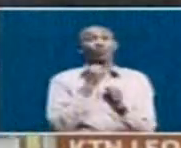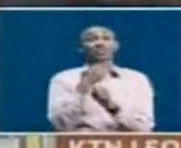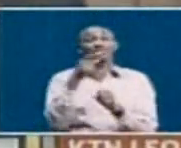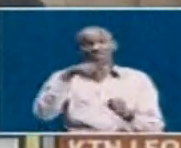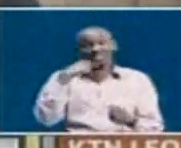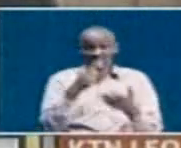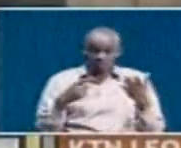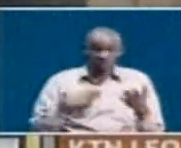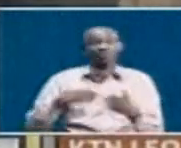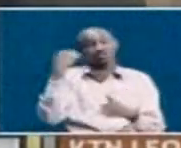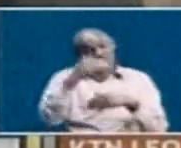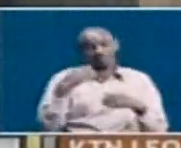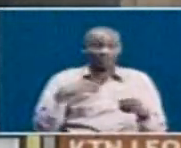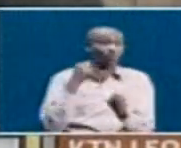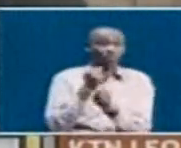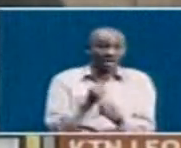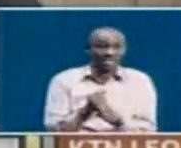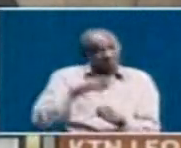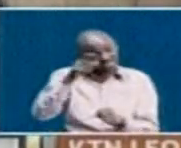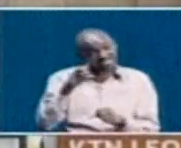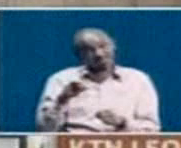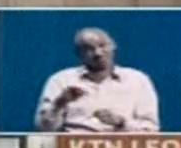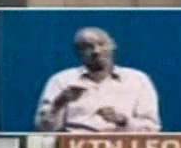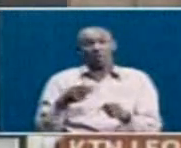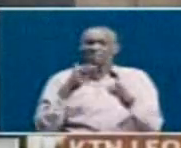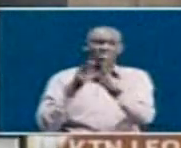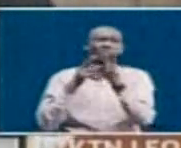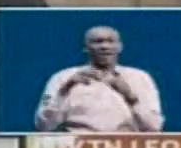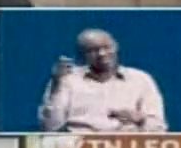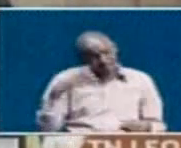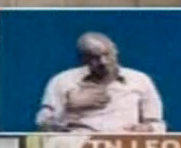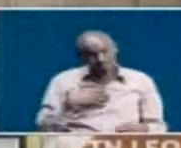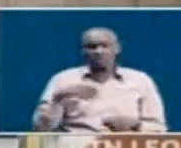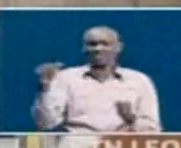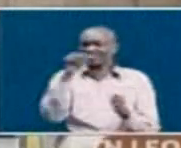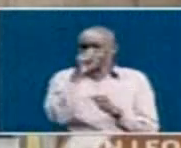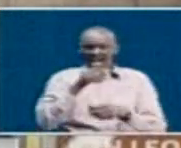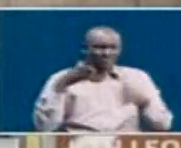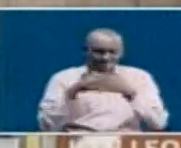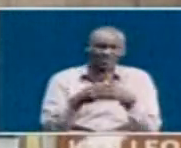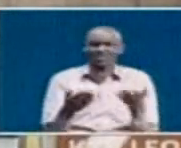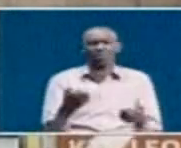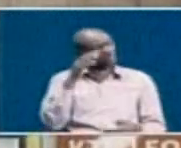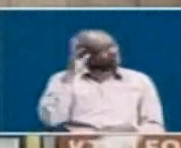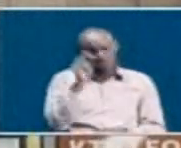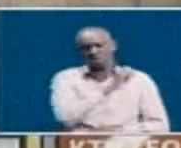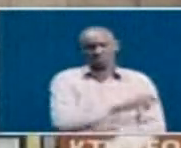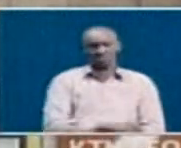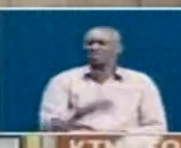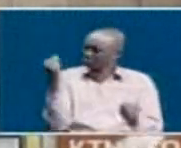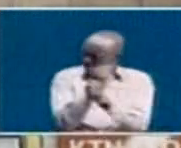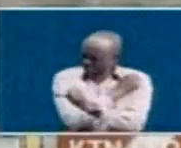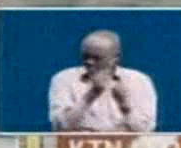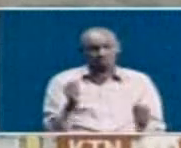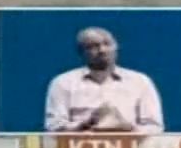wewe utasimamisha, wewe utaenda kupiga kuattack, wewe utafungia magari ya wengine. Hapana. You cannot do